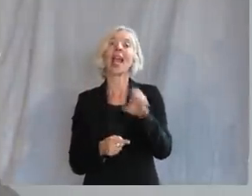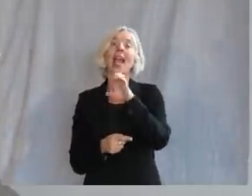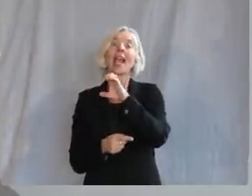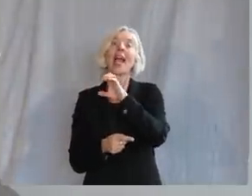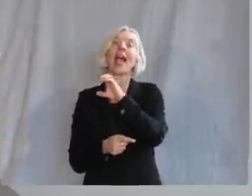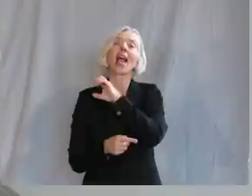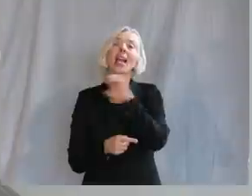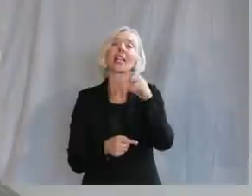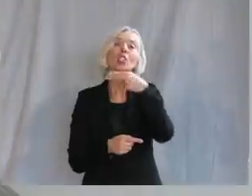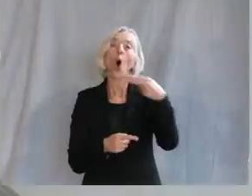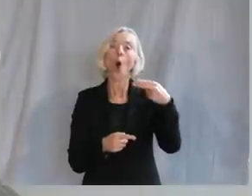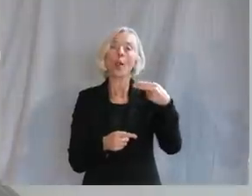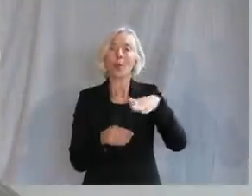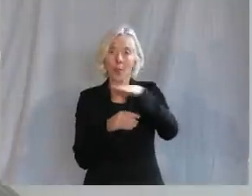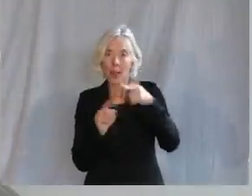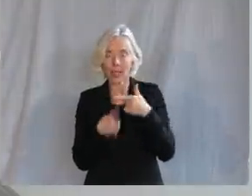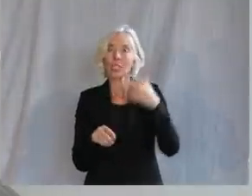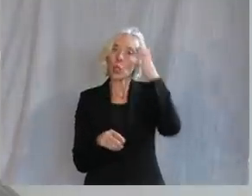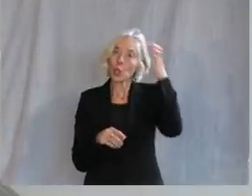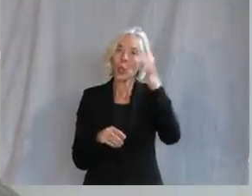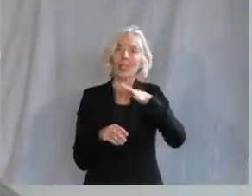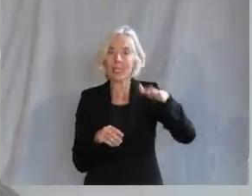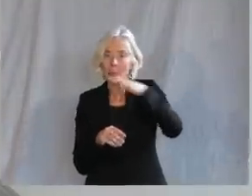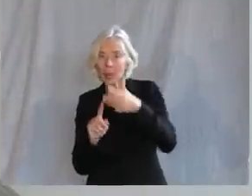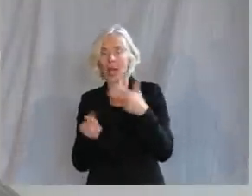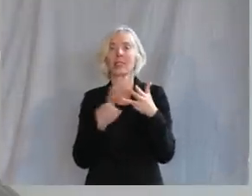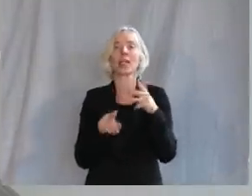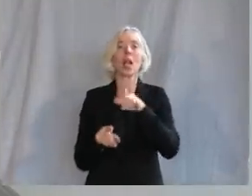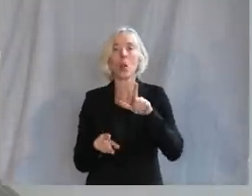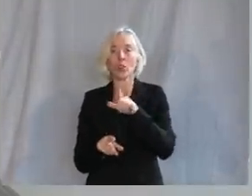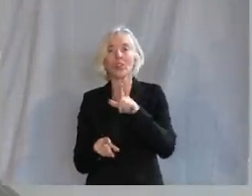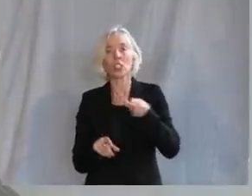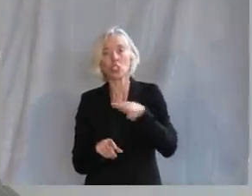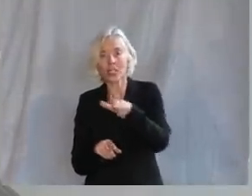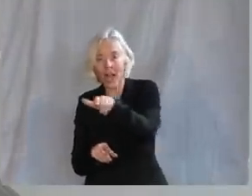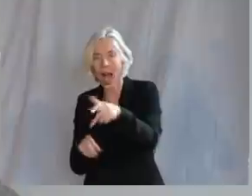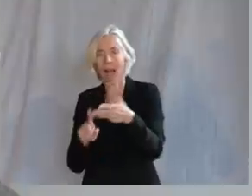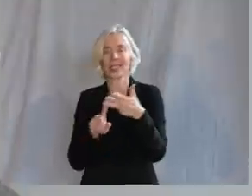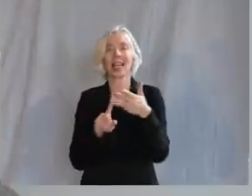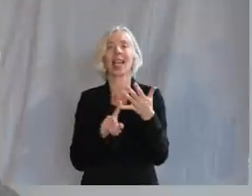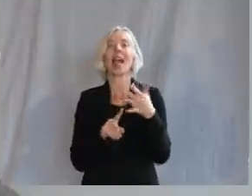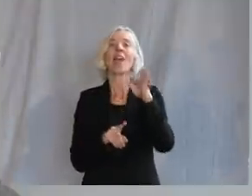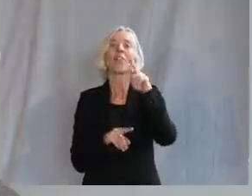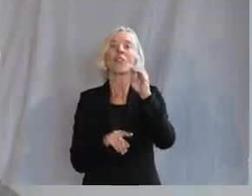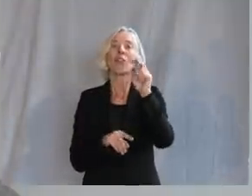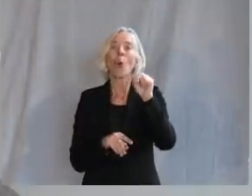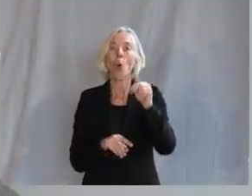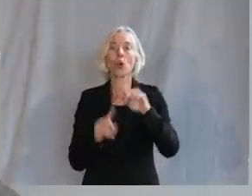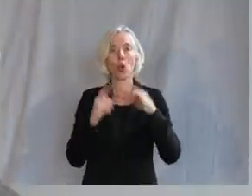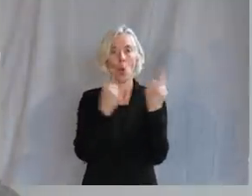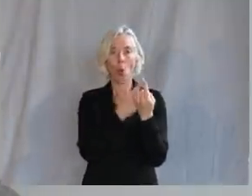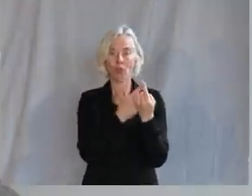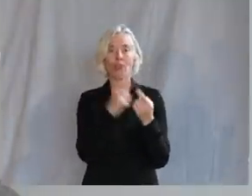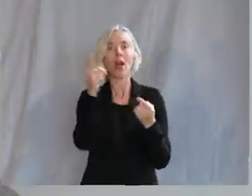Holbeinplatz, Königsplatz, Ludwigstraße, Fronhof und die Grünanlage an der